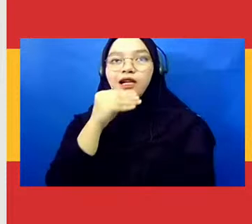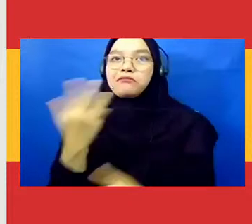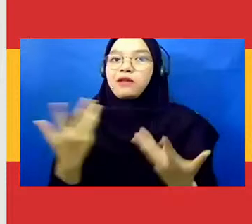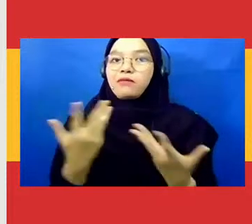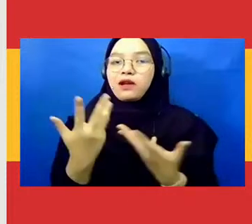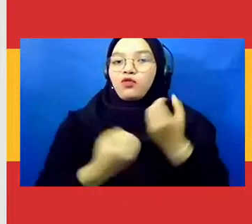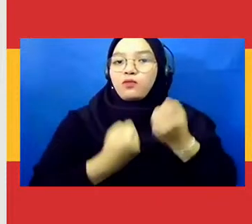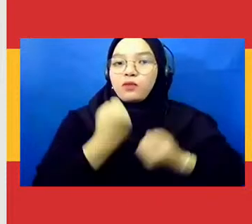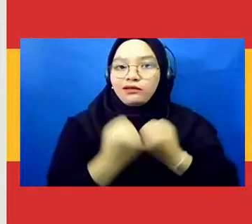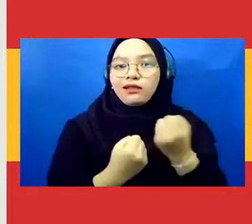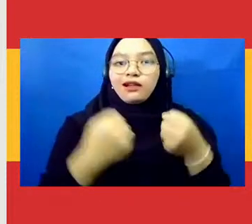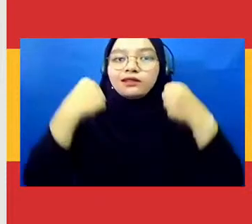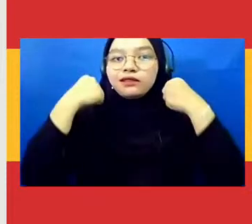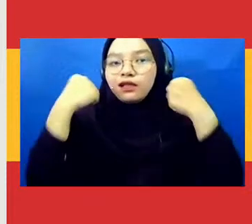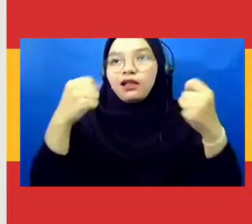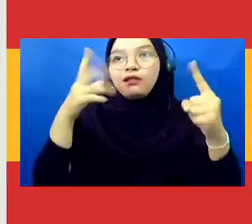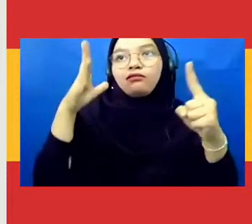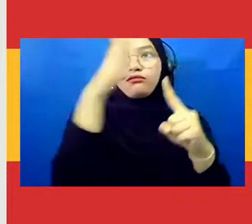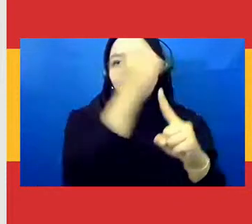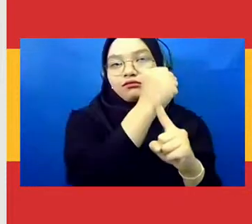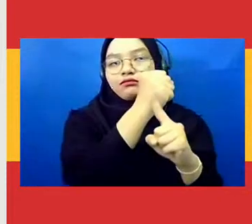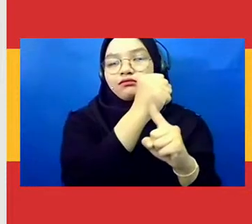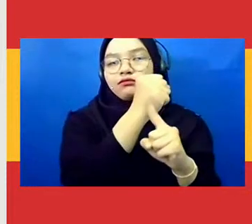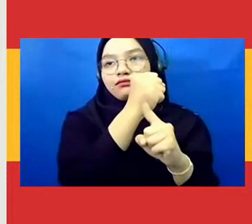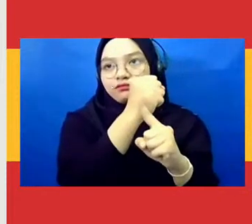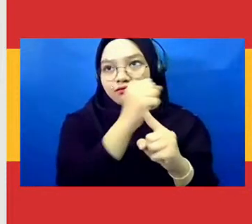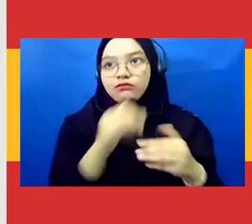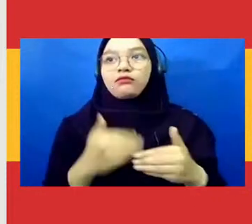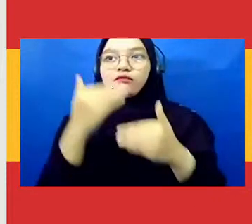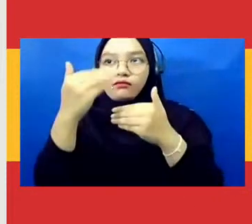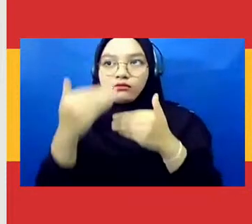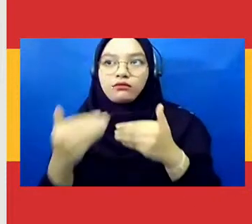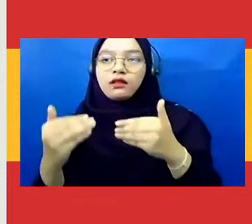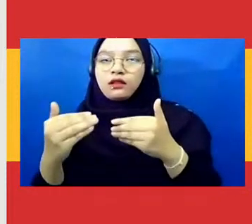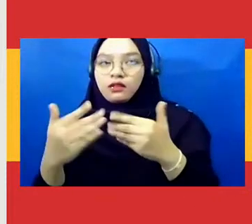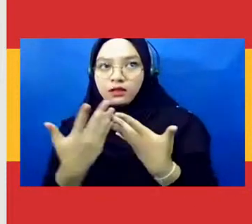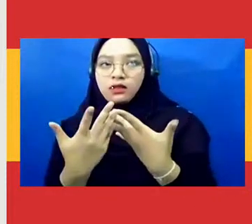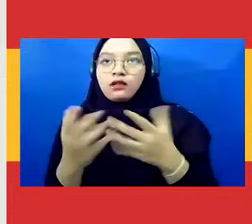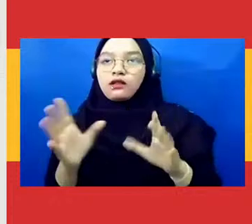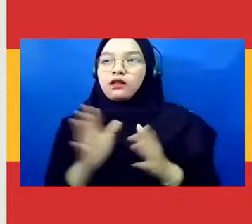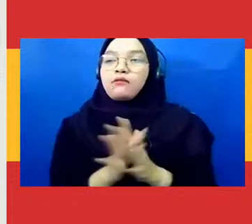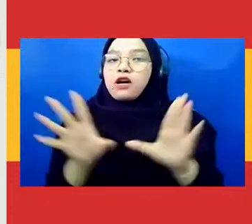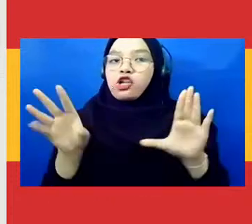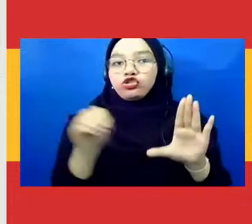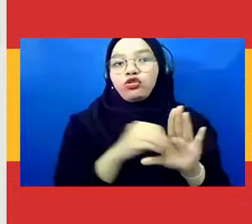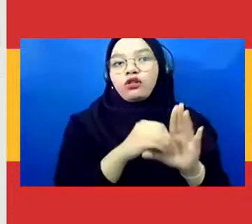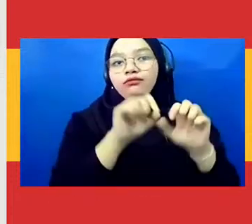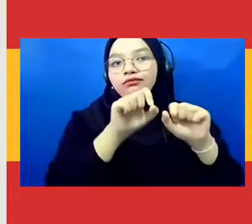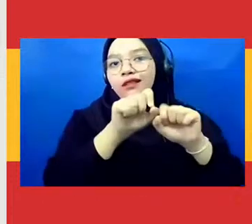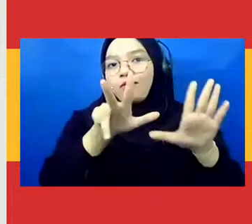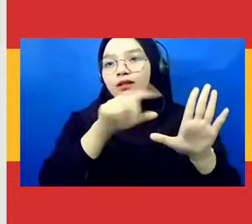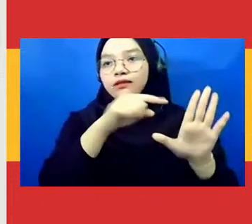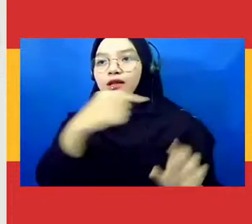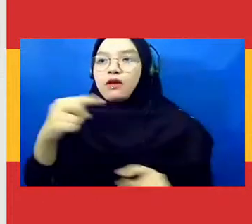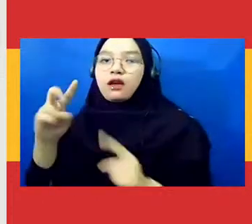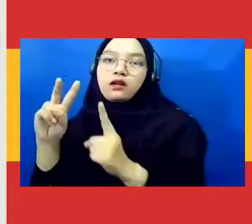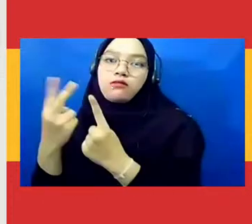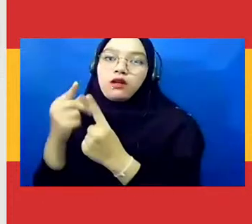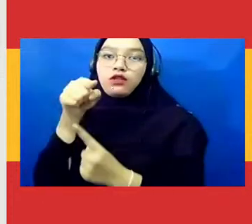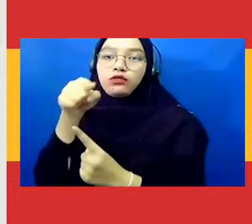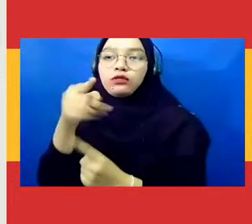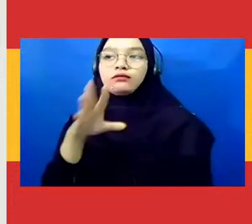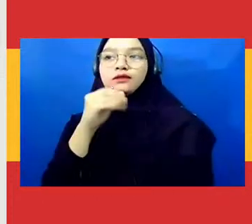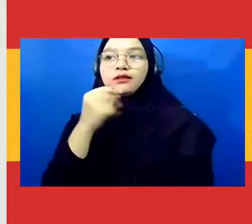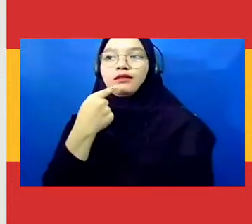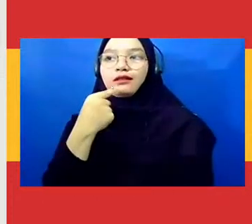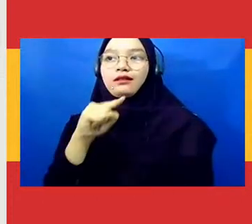mencapai kesehatan, kemudian masuk ke 8 poin ke-8 sampai poin ke-12 kita bicara